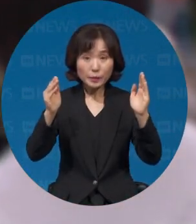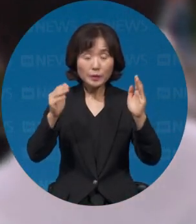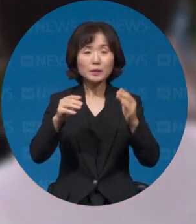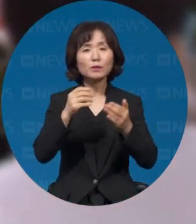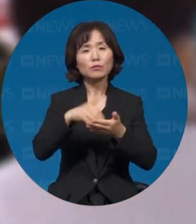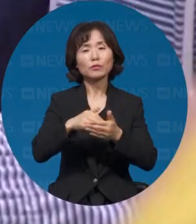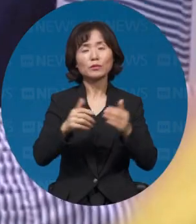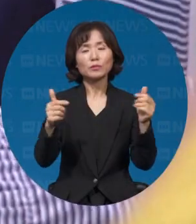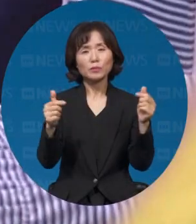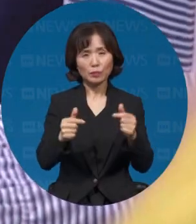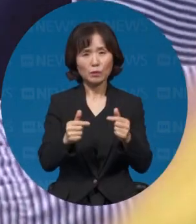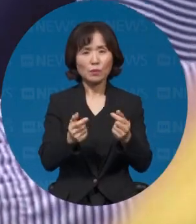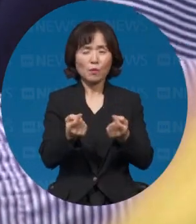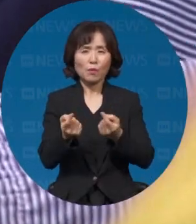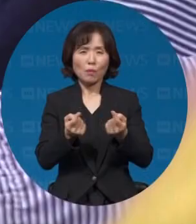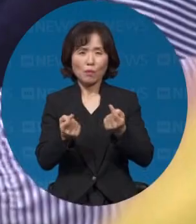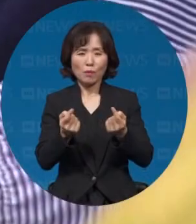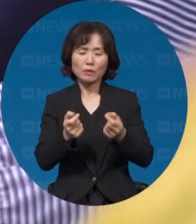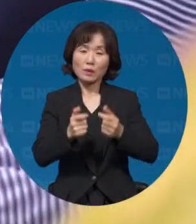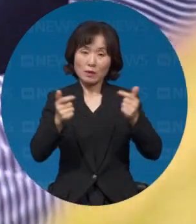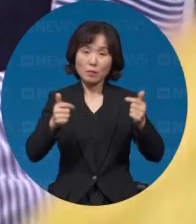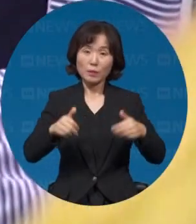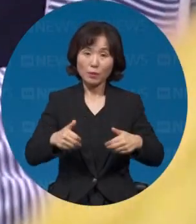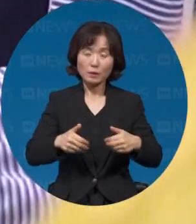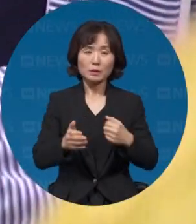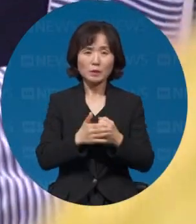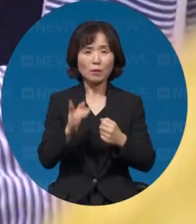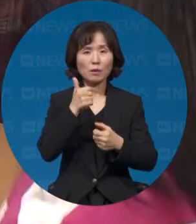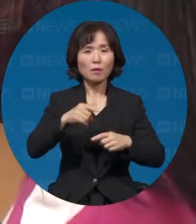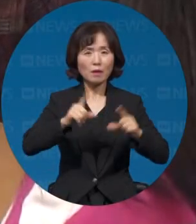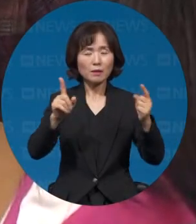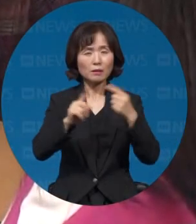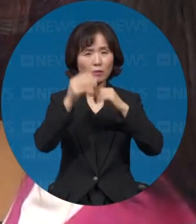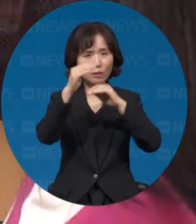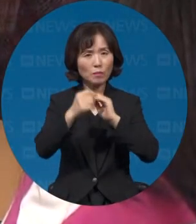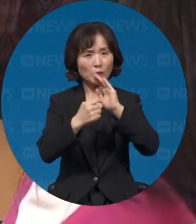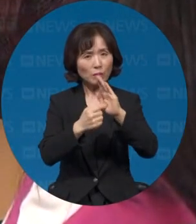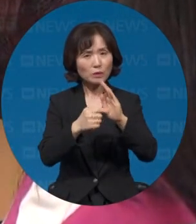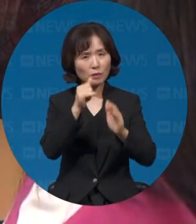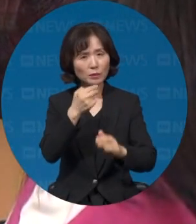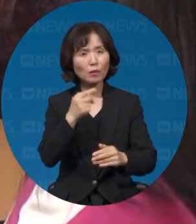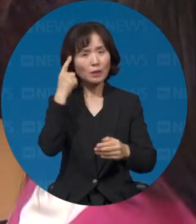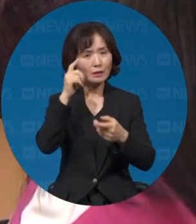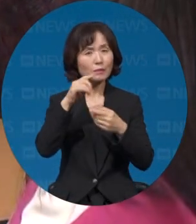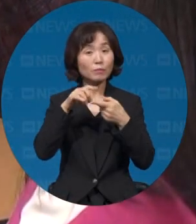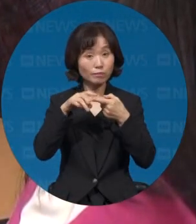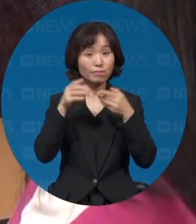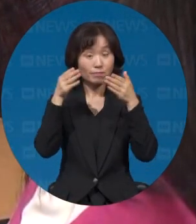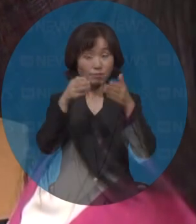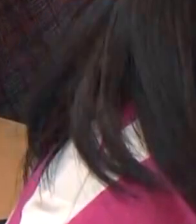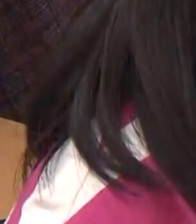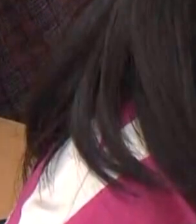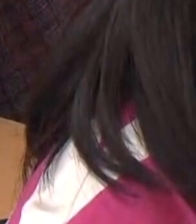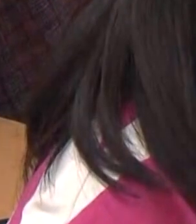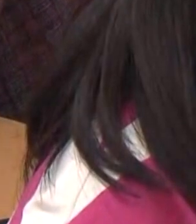제기 될 만큼 이날 발표에서 개정된 지침이 발표될 수 있을지 주목됩니다 2 배신에 쏭 성 합니다